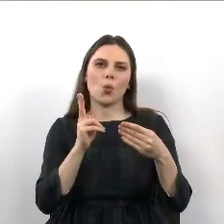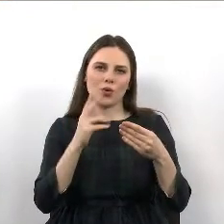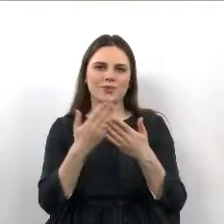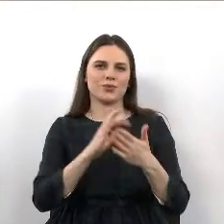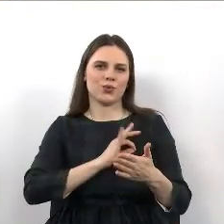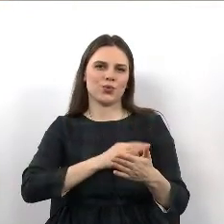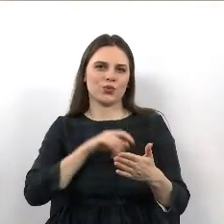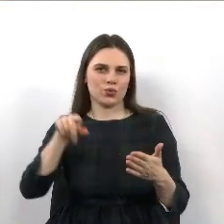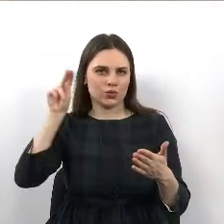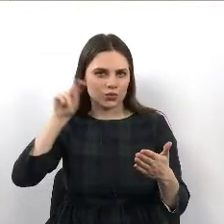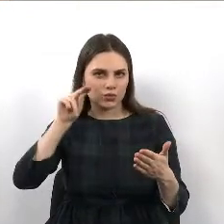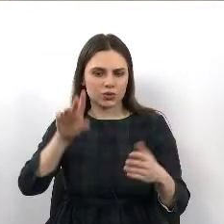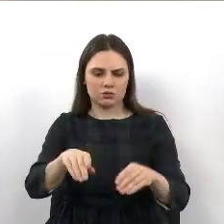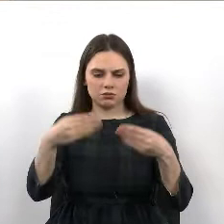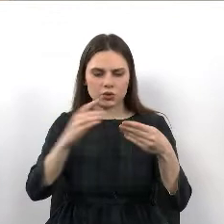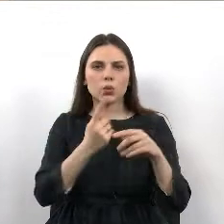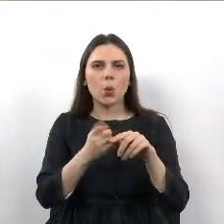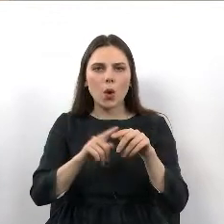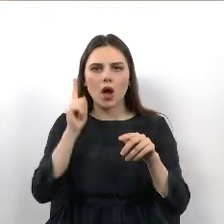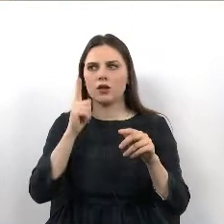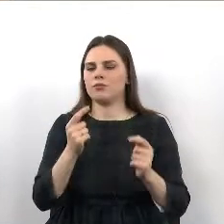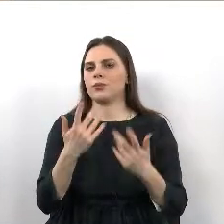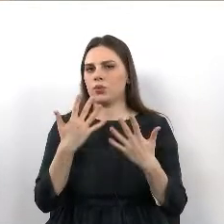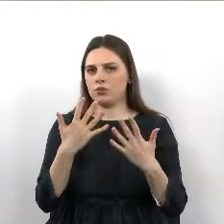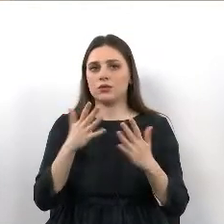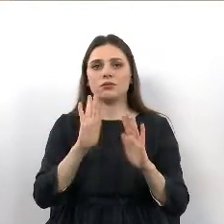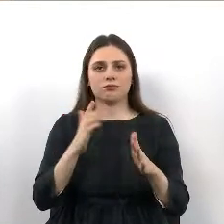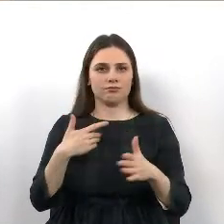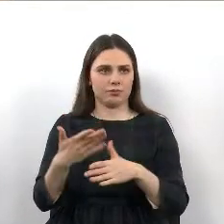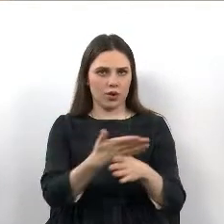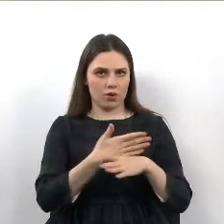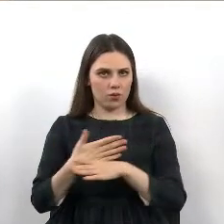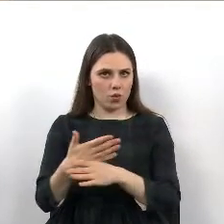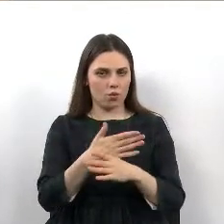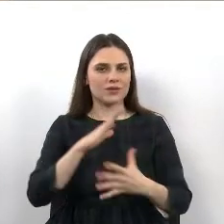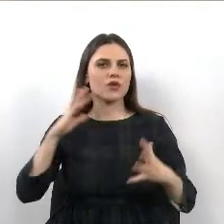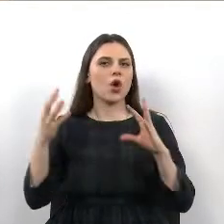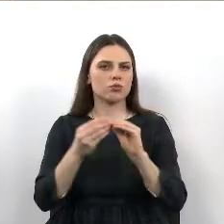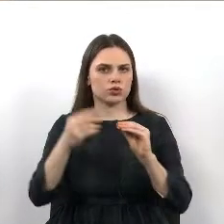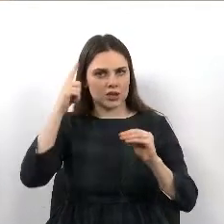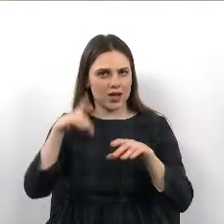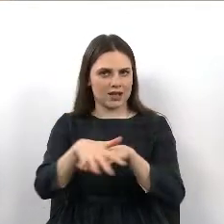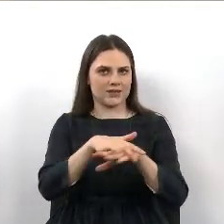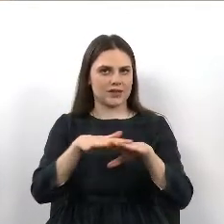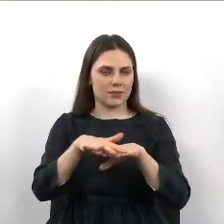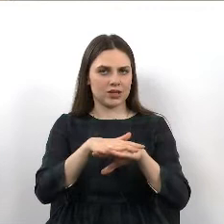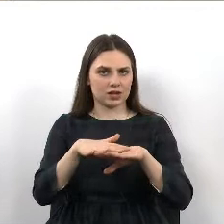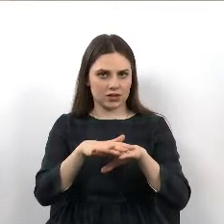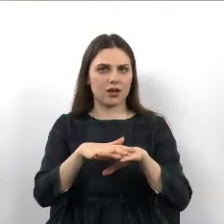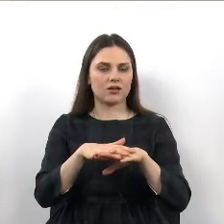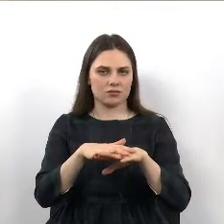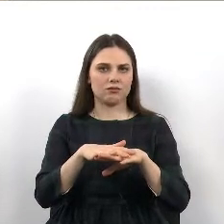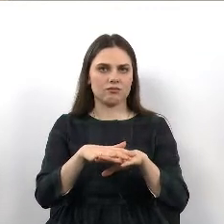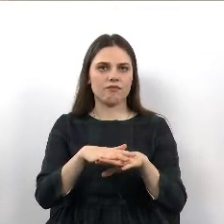юридическом факультете, они будут знать, что это такое, то это поможет нам и в общественном сознании поднять